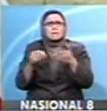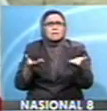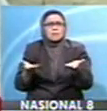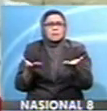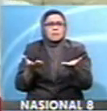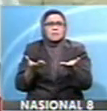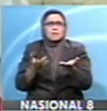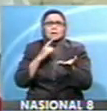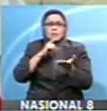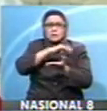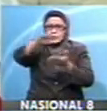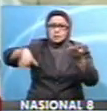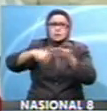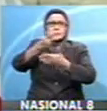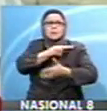bilion